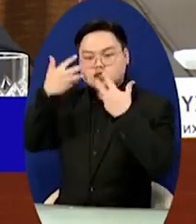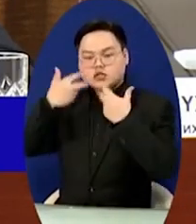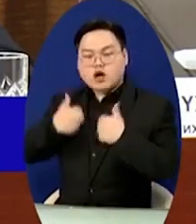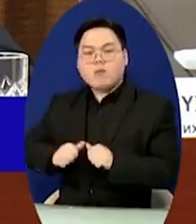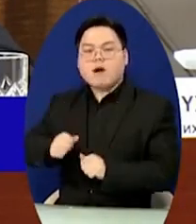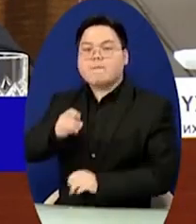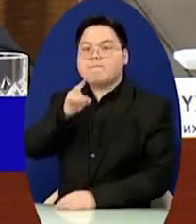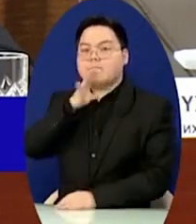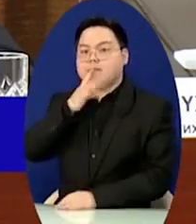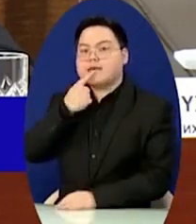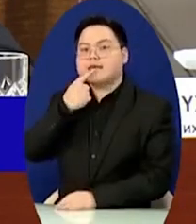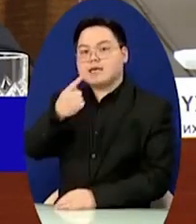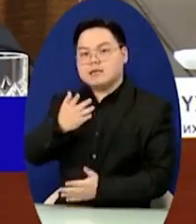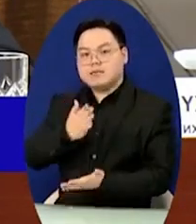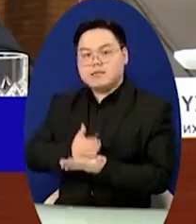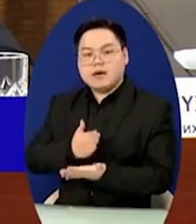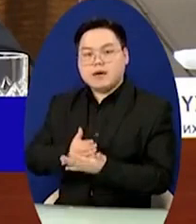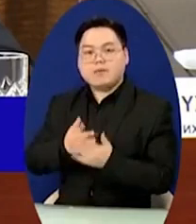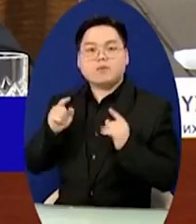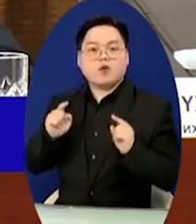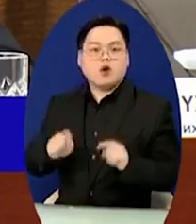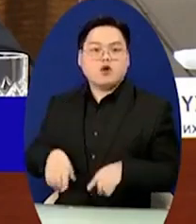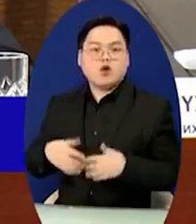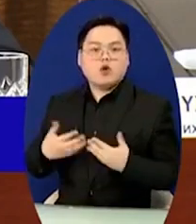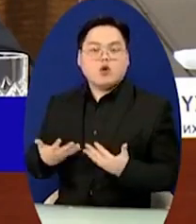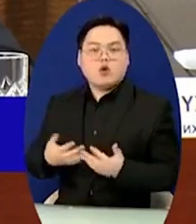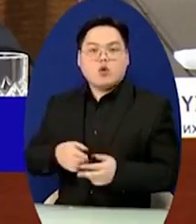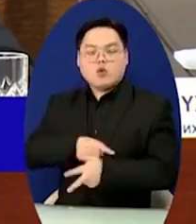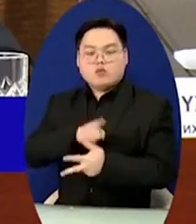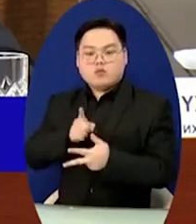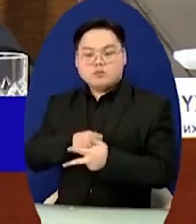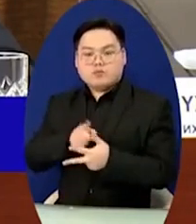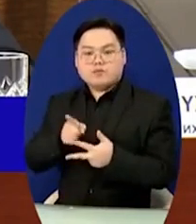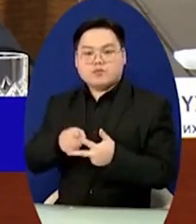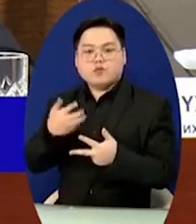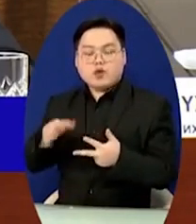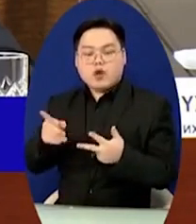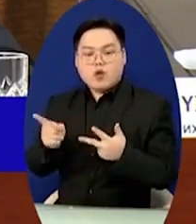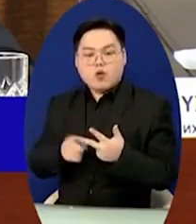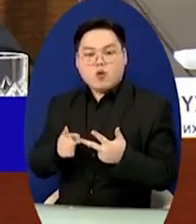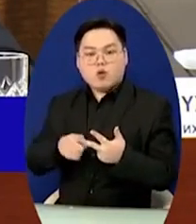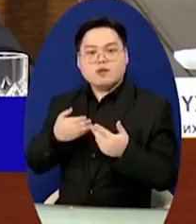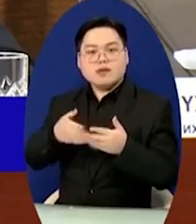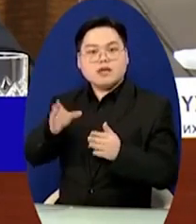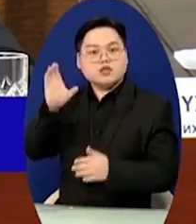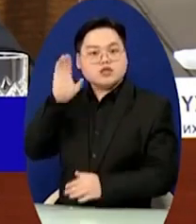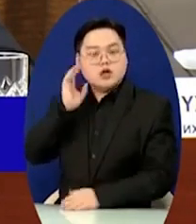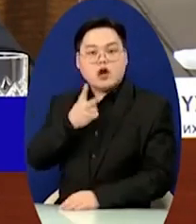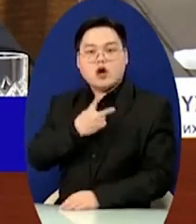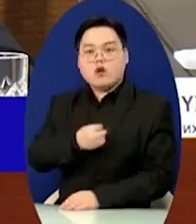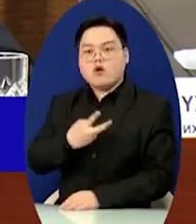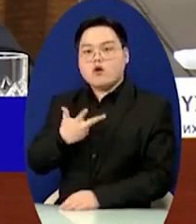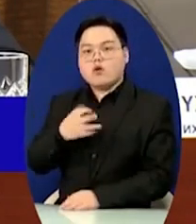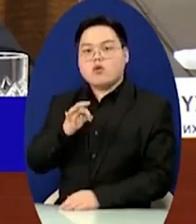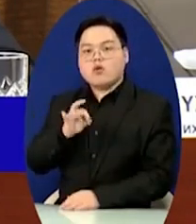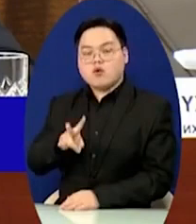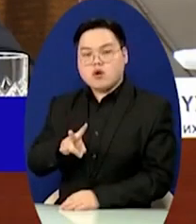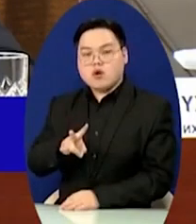байгуулна гэдгийг хэлье. За ингээд 3 дахь удаагийн сонсголт 2023